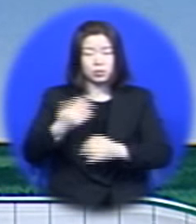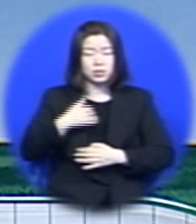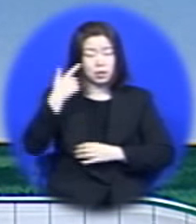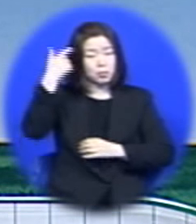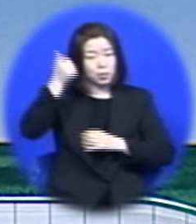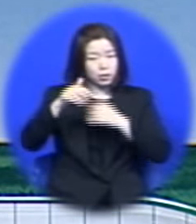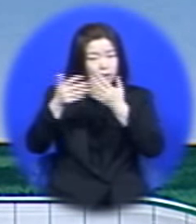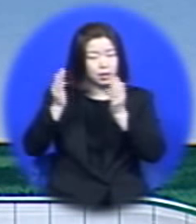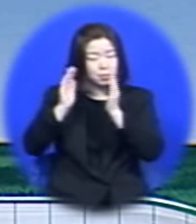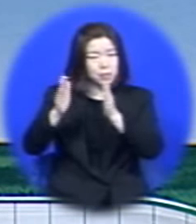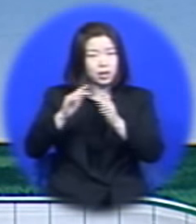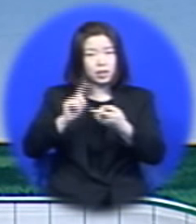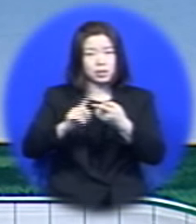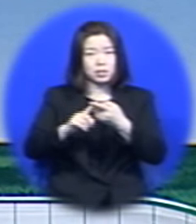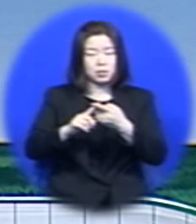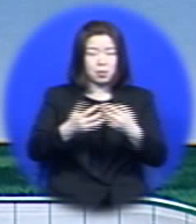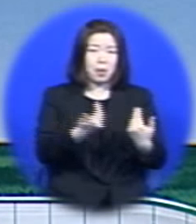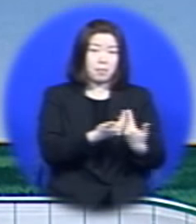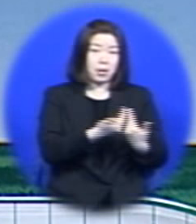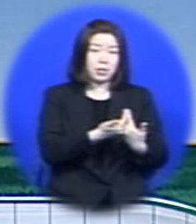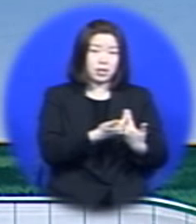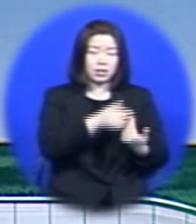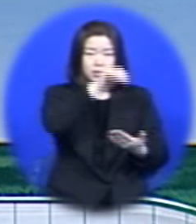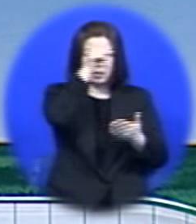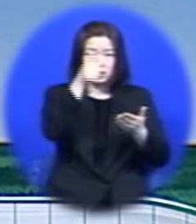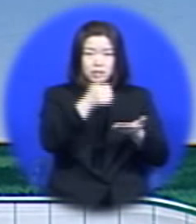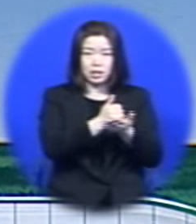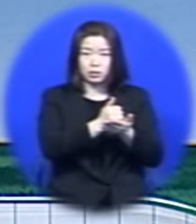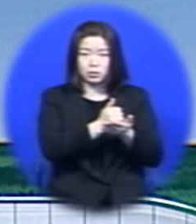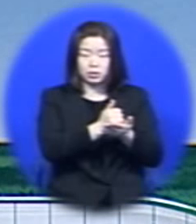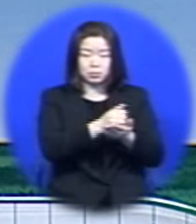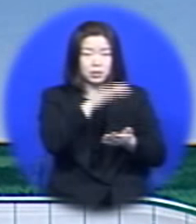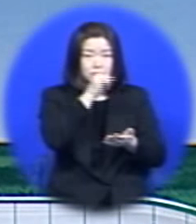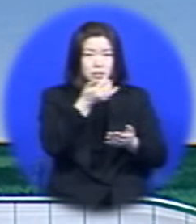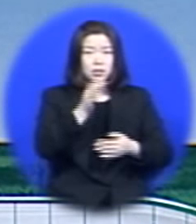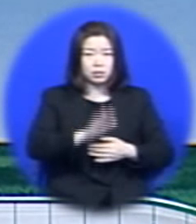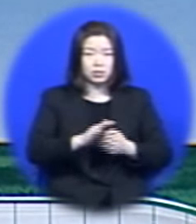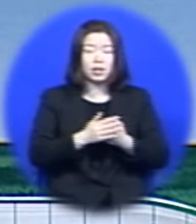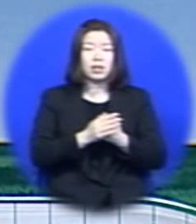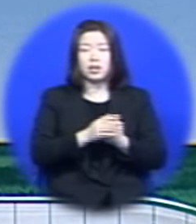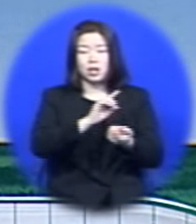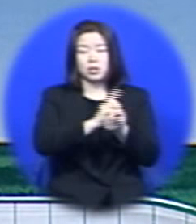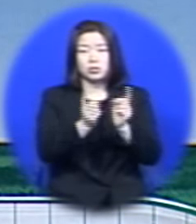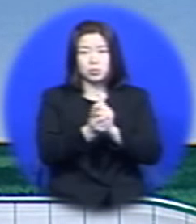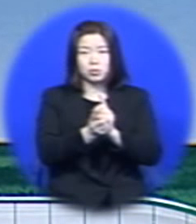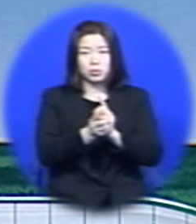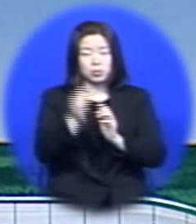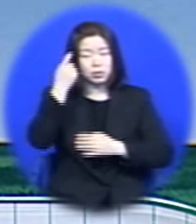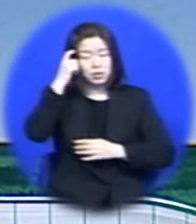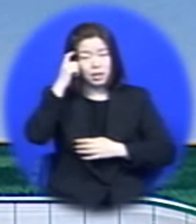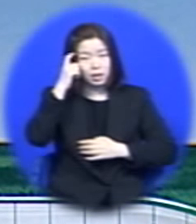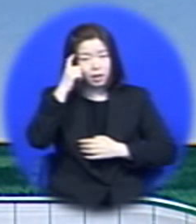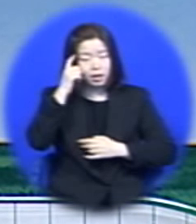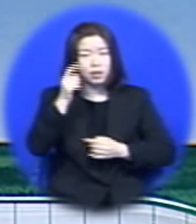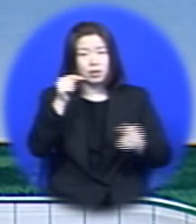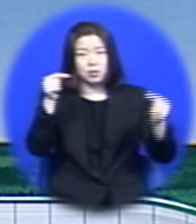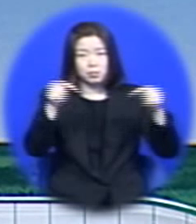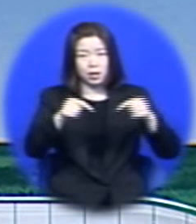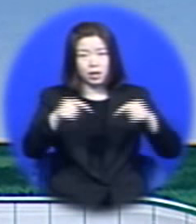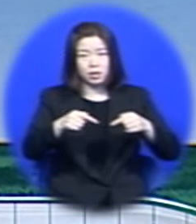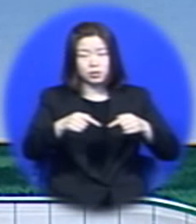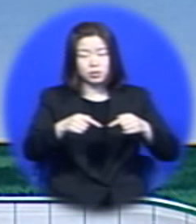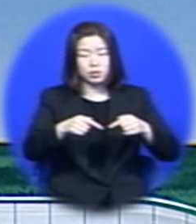계신 우리 장로님 두 분이 계셨는데 그만 서로 의견을 이야기하다가 의견이